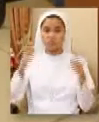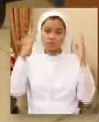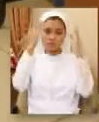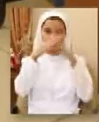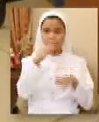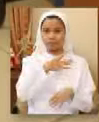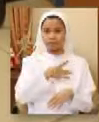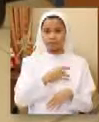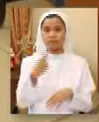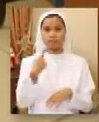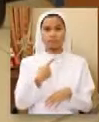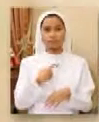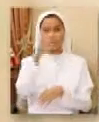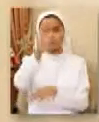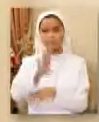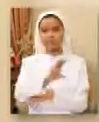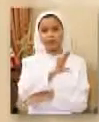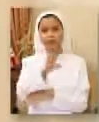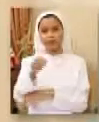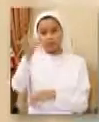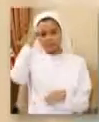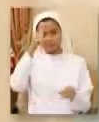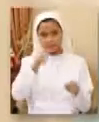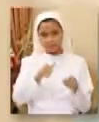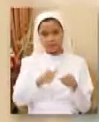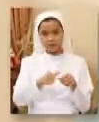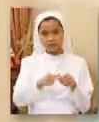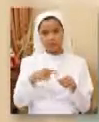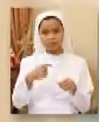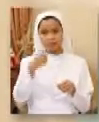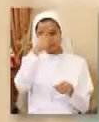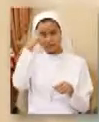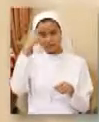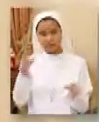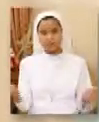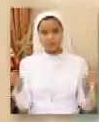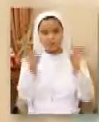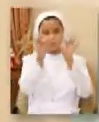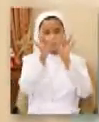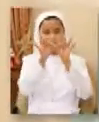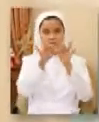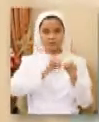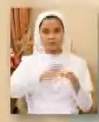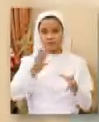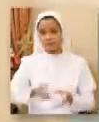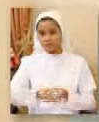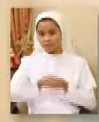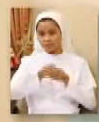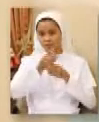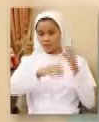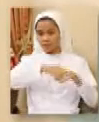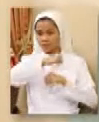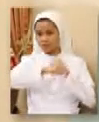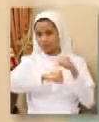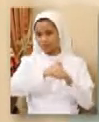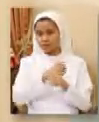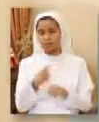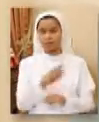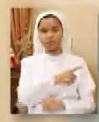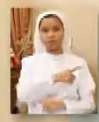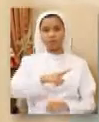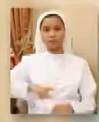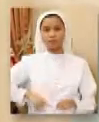Napapaalala sa akin na ang misang ini ay sakripisyo na sa itong kagurangan para sa itong lahat. Di ba? Eh, alam